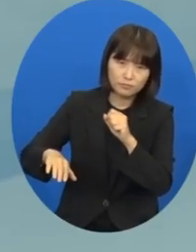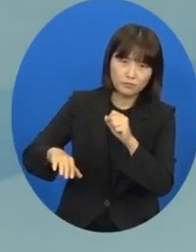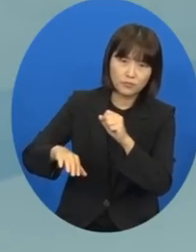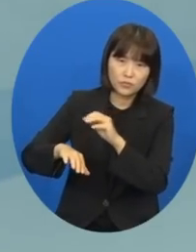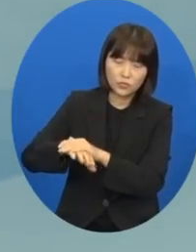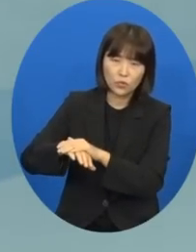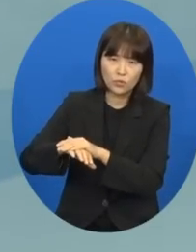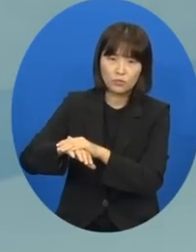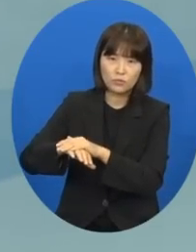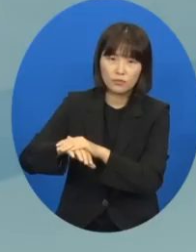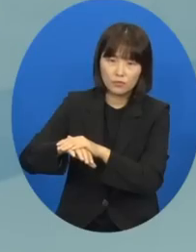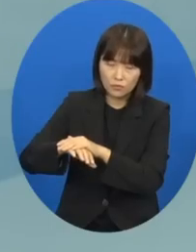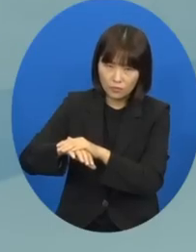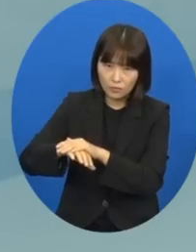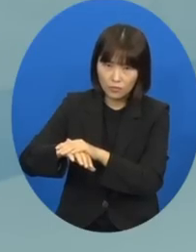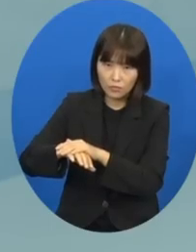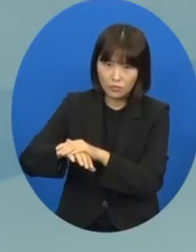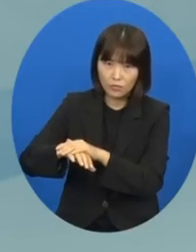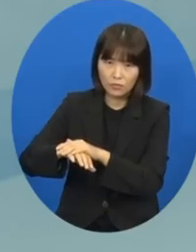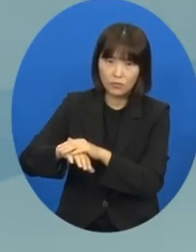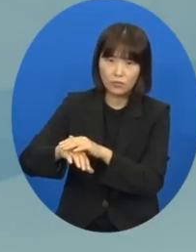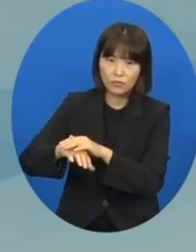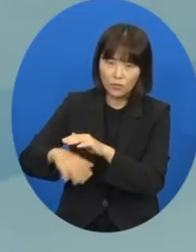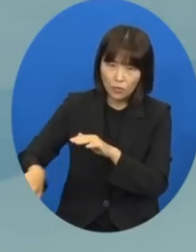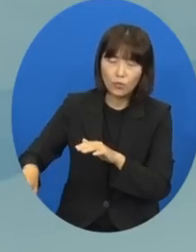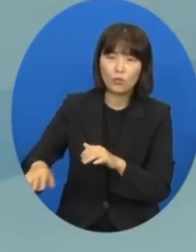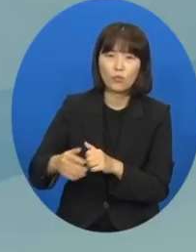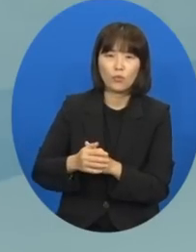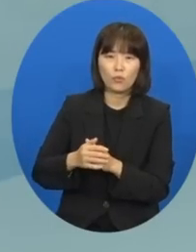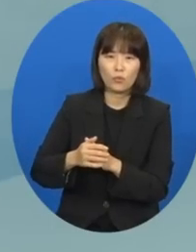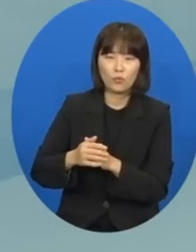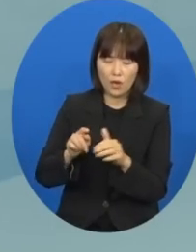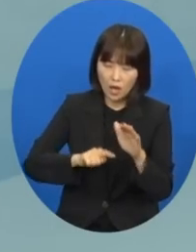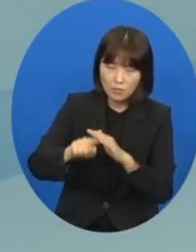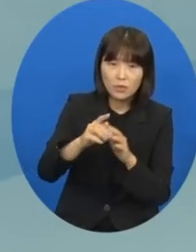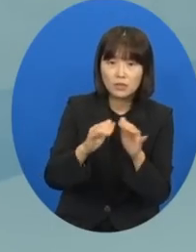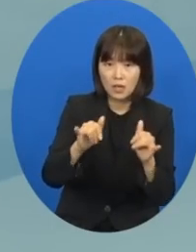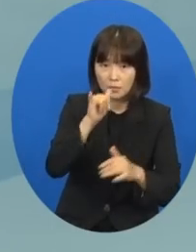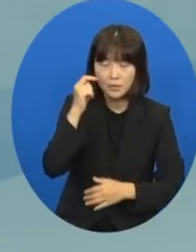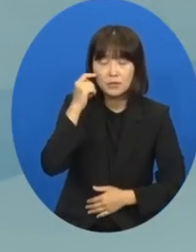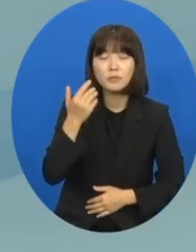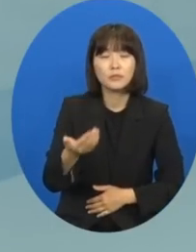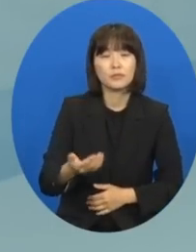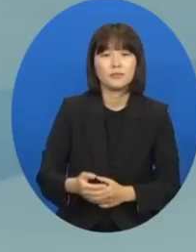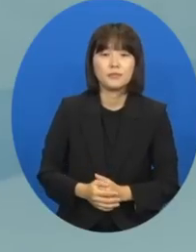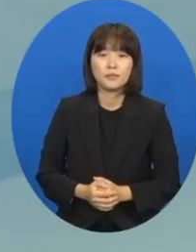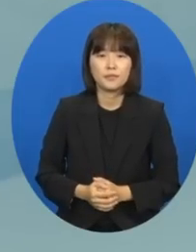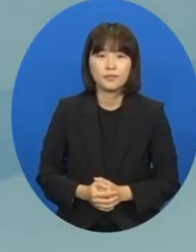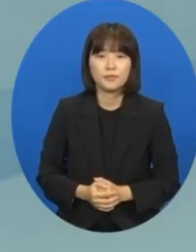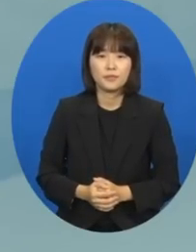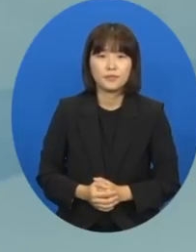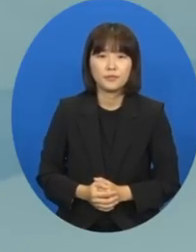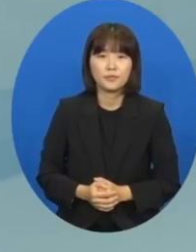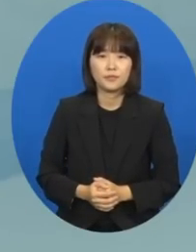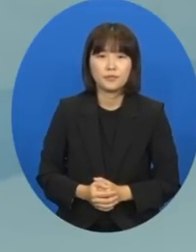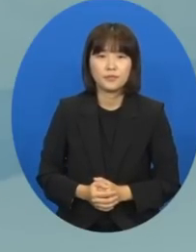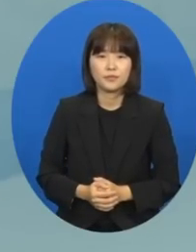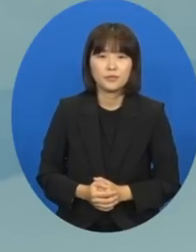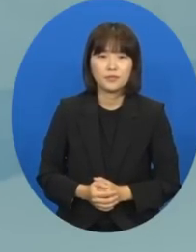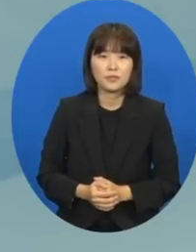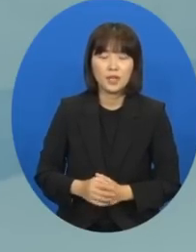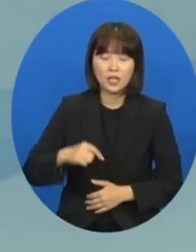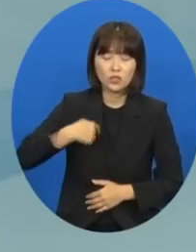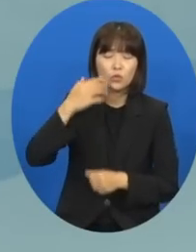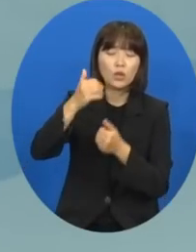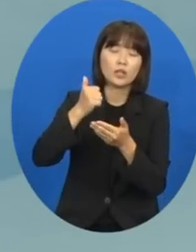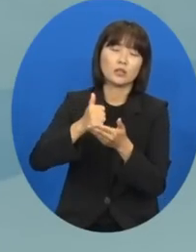않습니까? 하나님은 저 뒤에 계시고 나 혼자 먼저 가는 거예요. 자기가 하나님이에요.